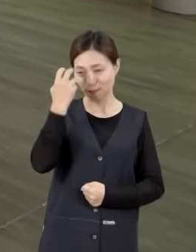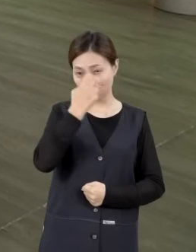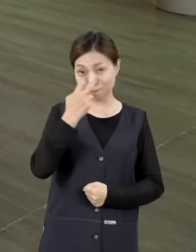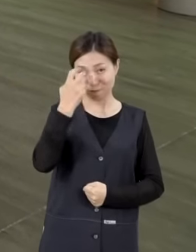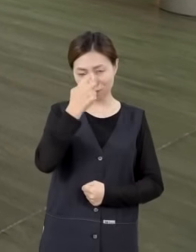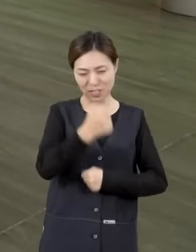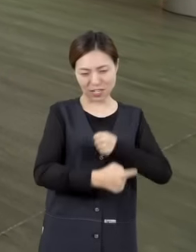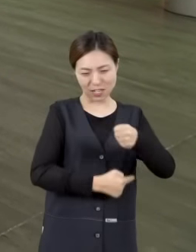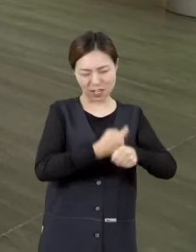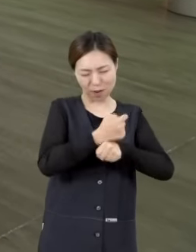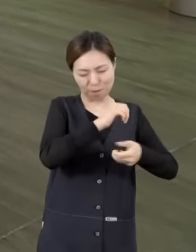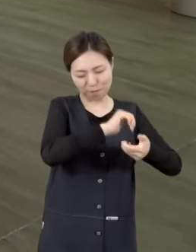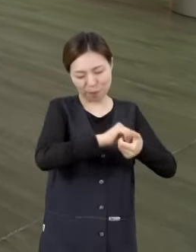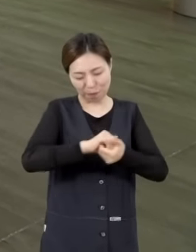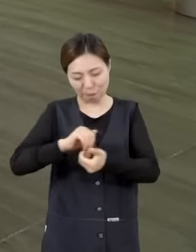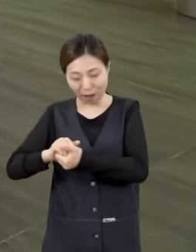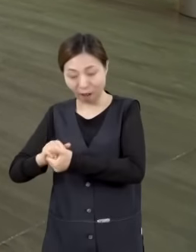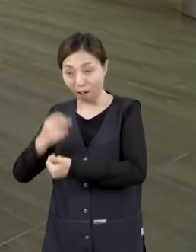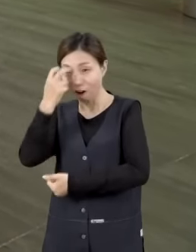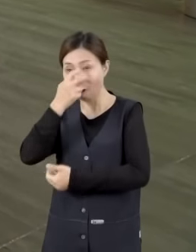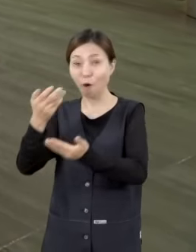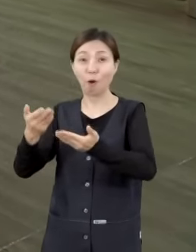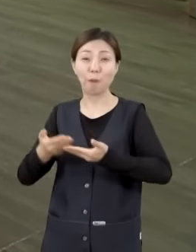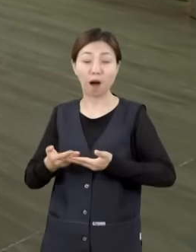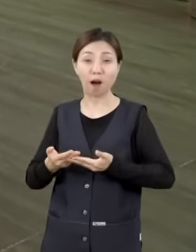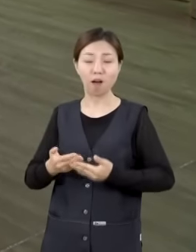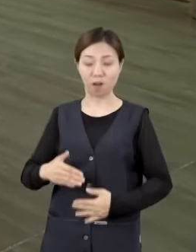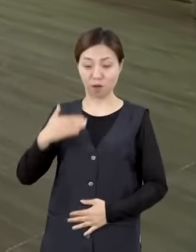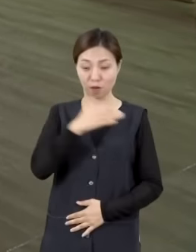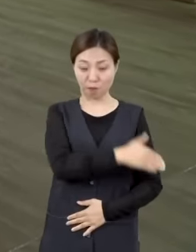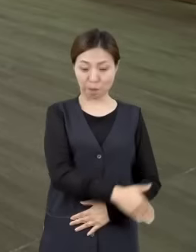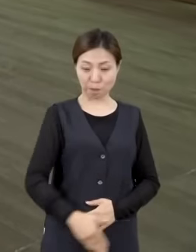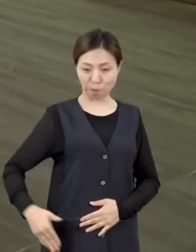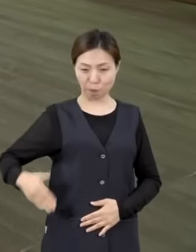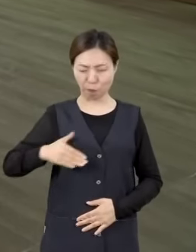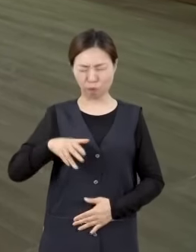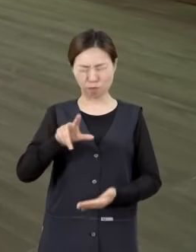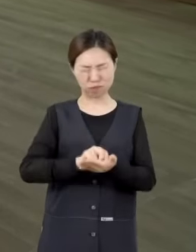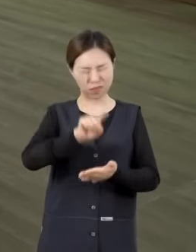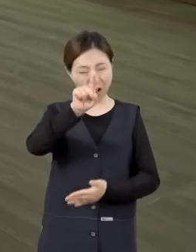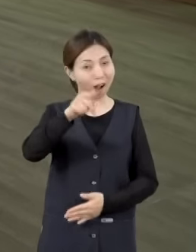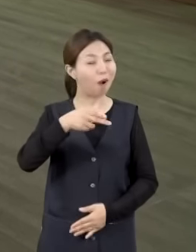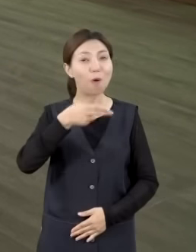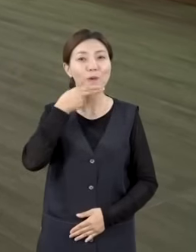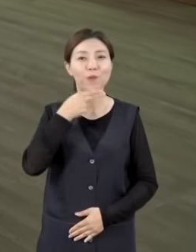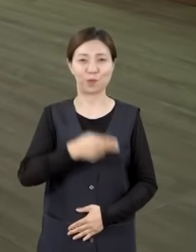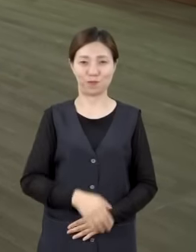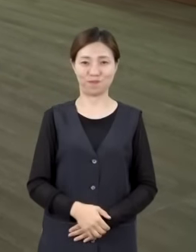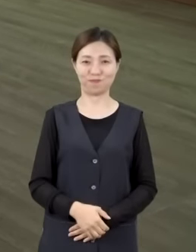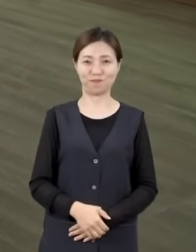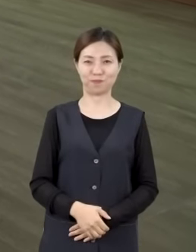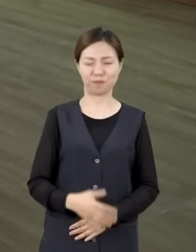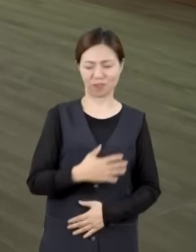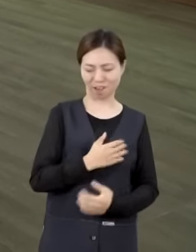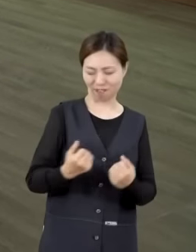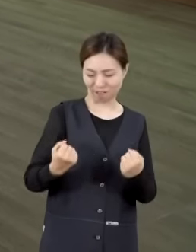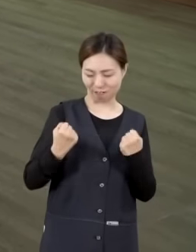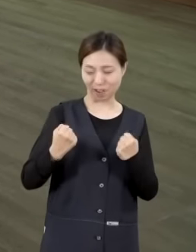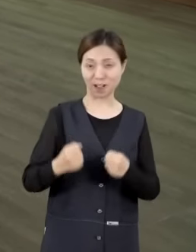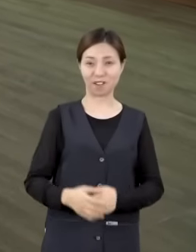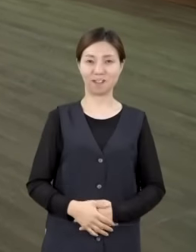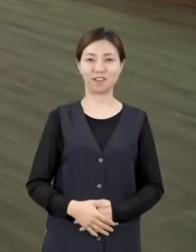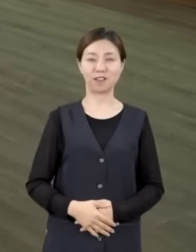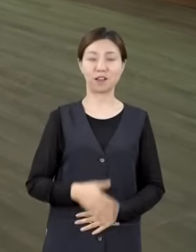합니다 그 이유로 검강 검진을 매년 받았지만 몸에 아무런